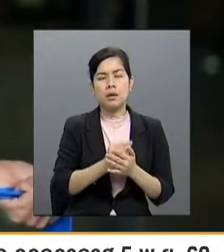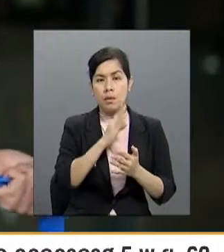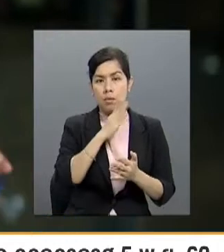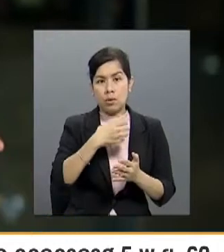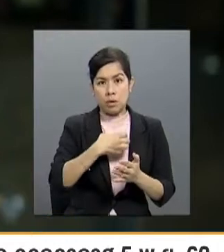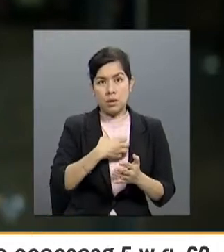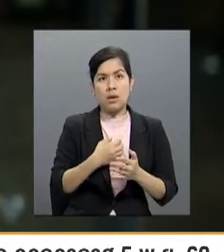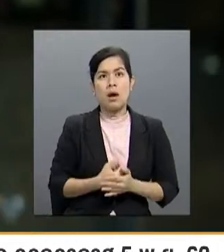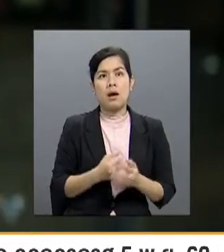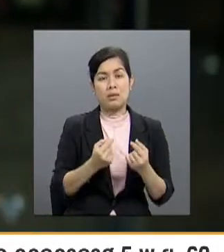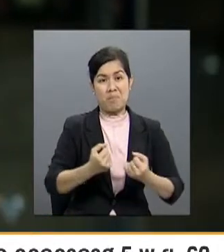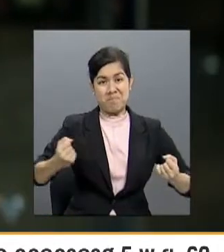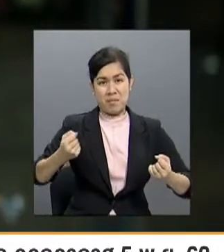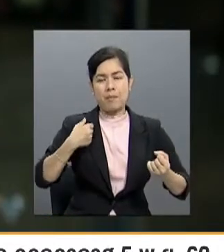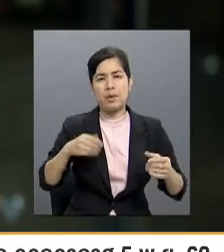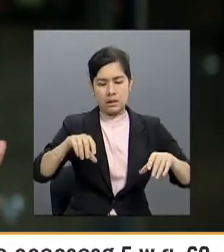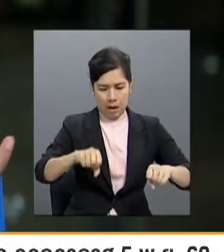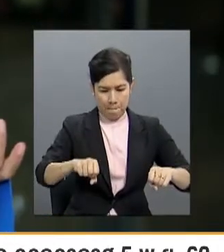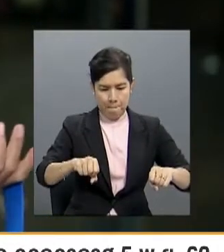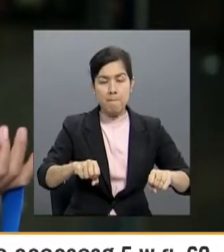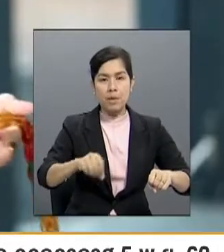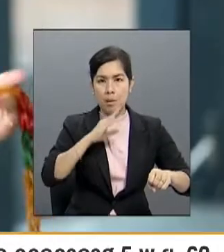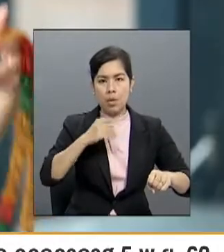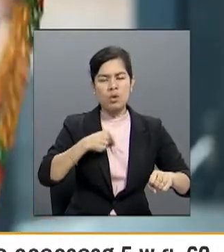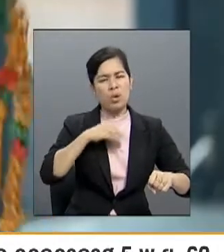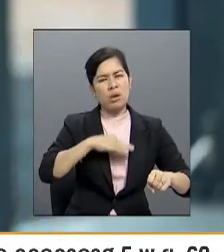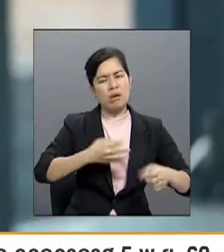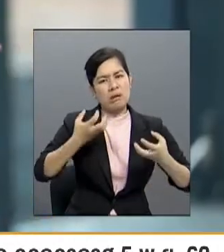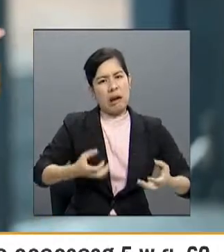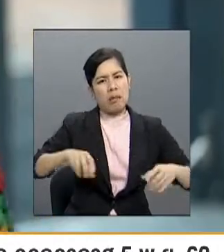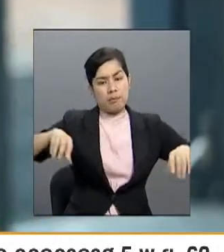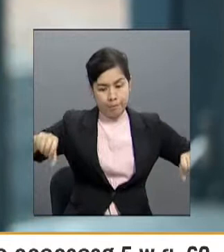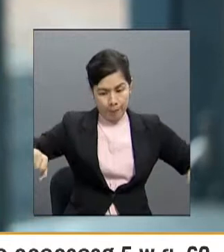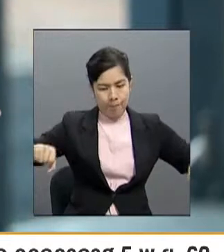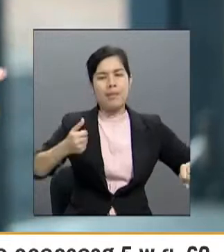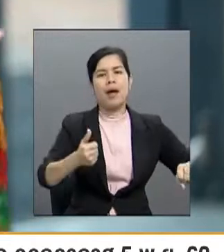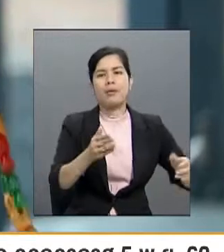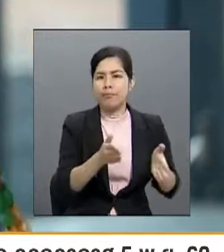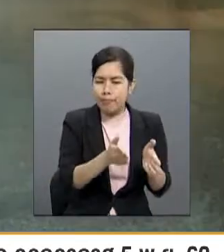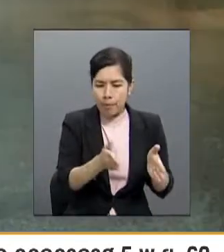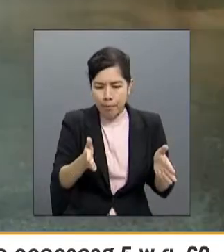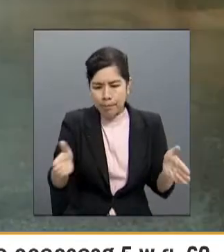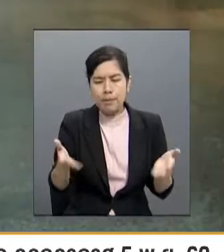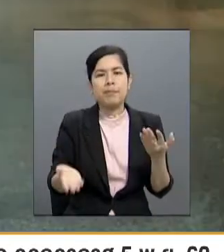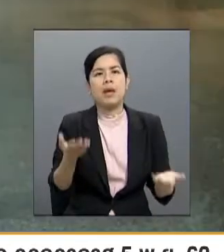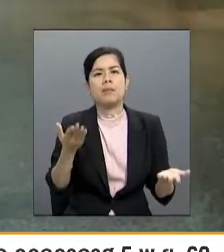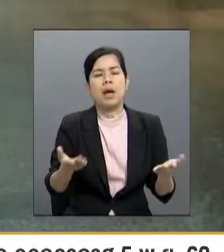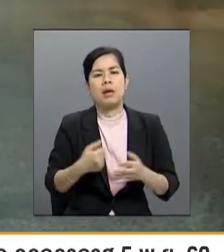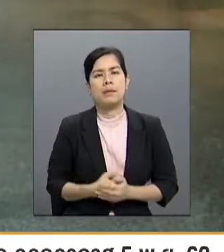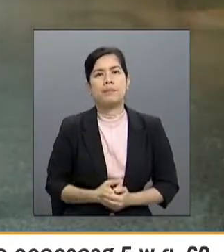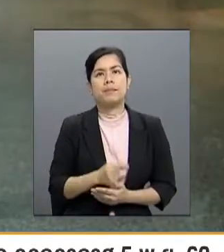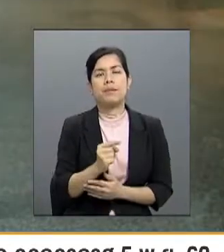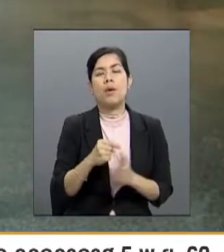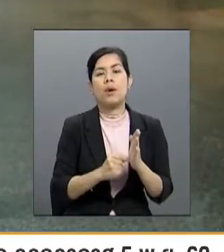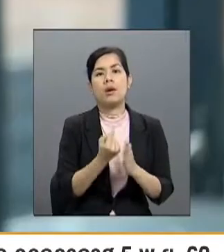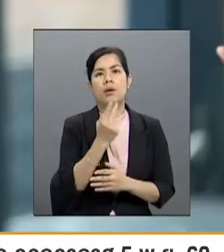ล้วก็ยืดมันออกแต่ถ้าเรารู้สึกว่ามันหนักไปเราก็จับให้มันห่างขึ้น รู้หลักการไปแล้วต่อไปเป็นท่าแล้วค่ะอาจารย์มีท่าไหนบ้างคะ ท่าแรกนะครับก็คือเรา